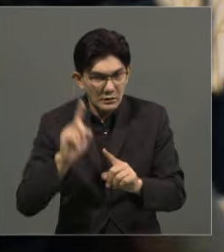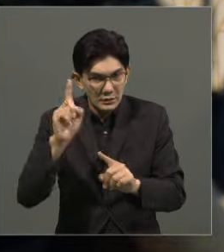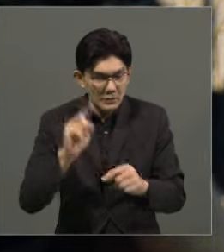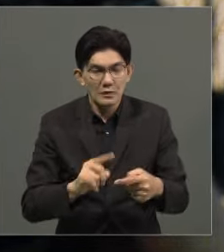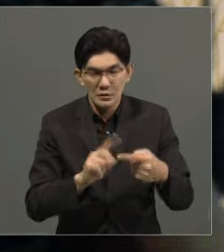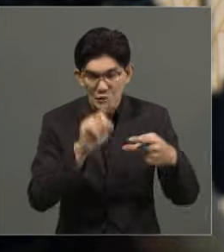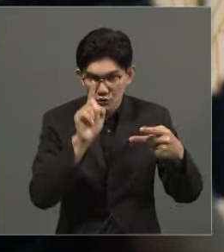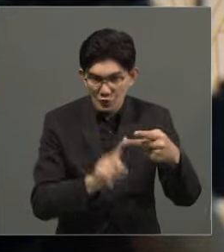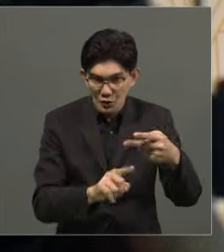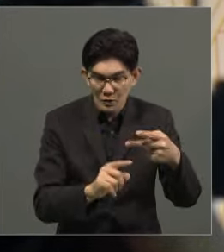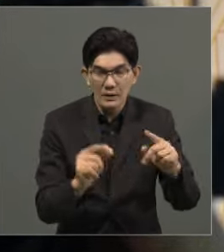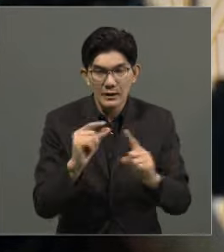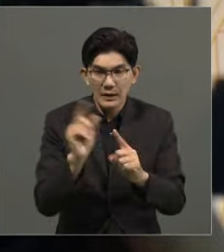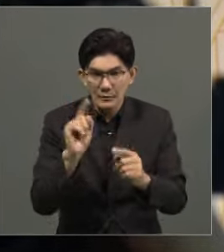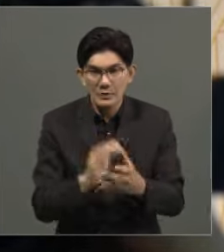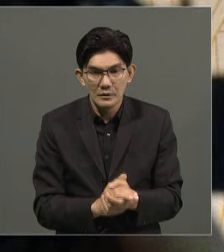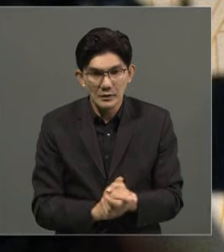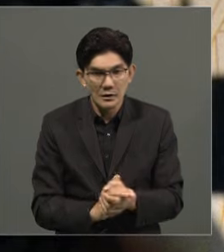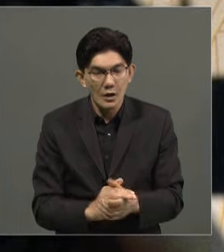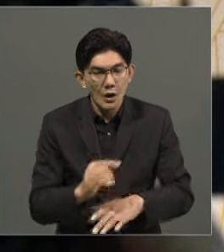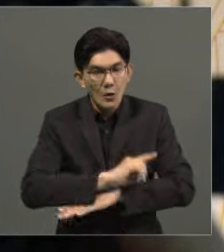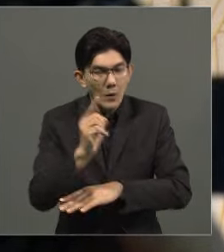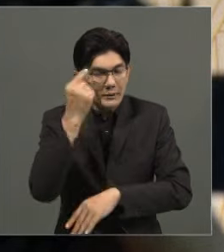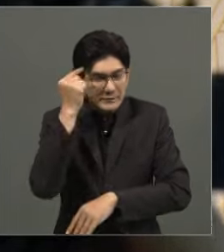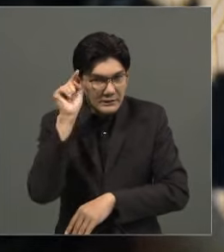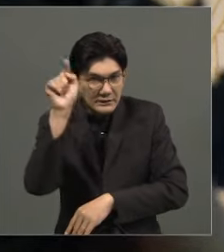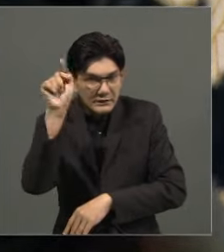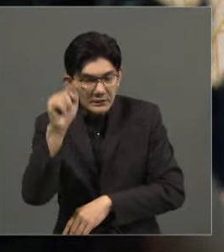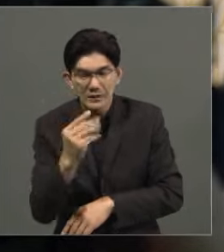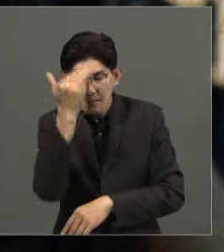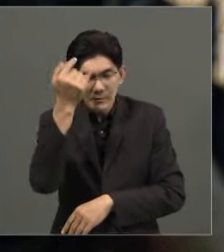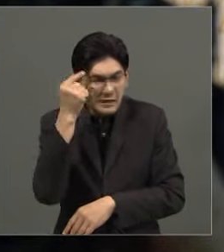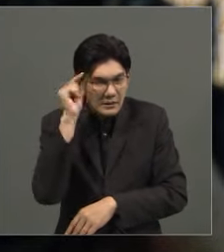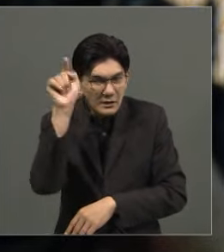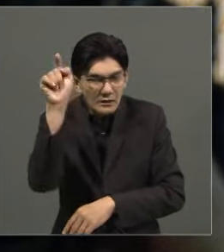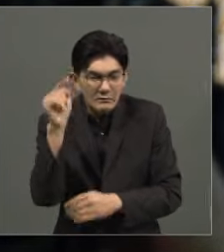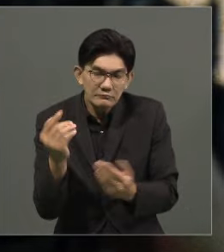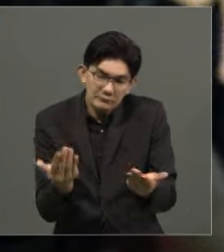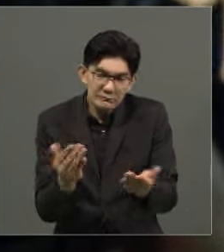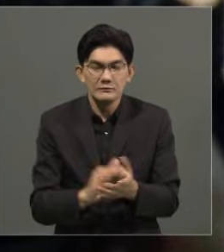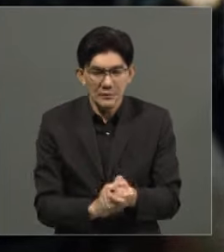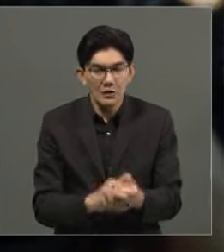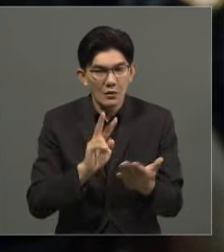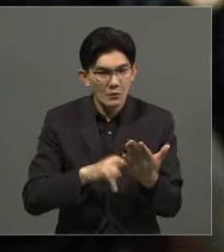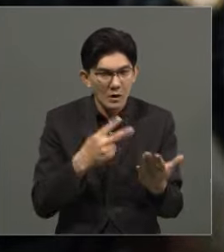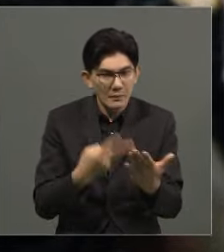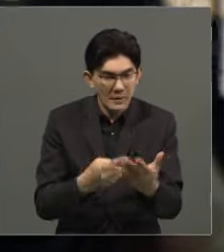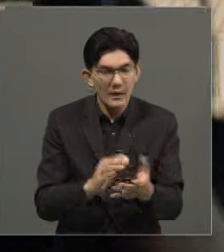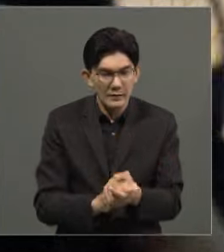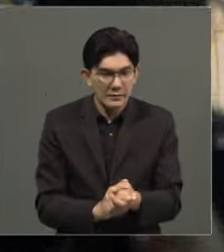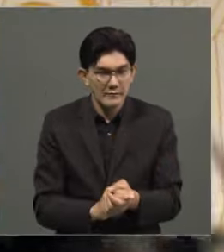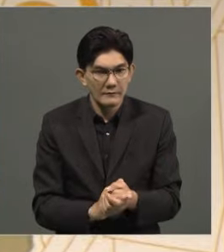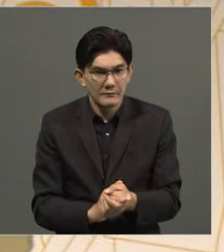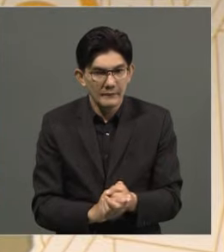องคำว่าวันที่ระลึกทำไมเราต้องระลึกนั่นหมายความว่าเหตุการ